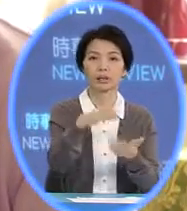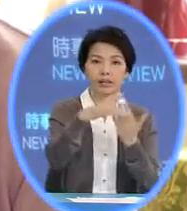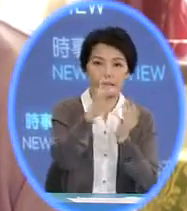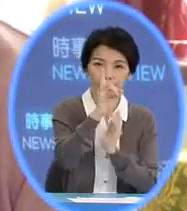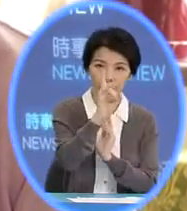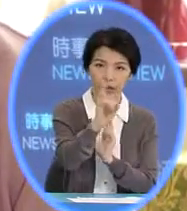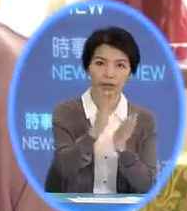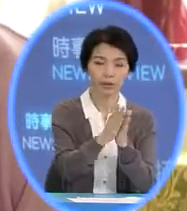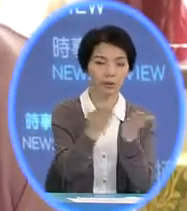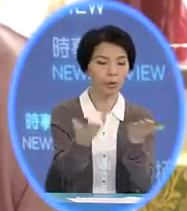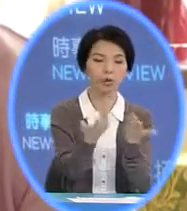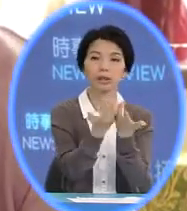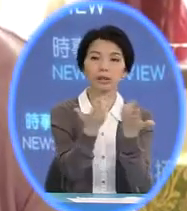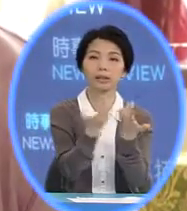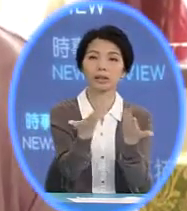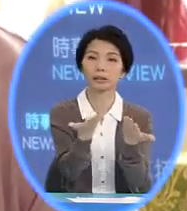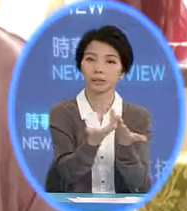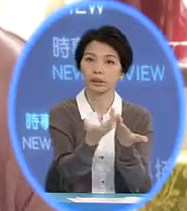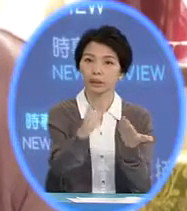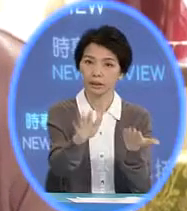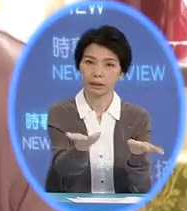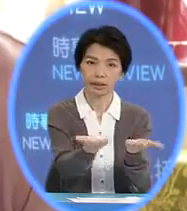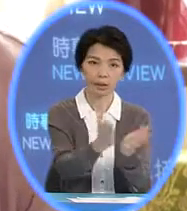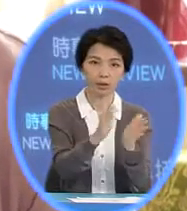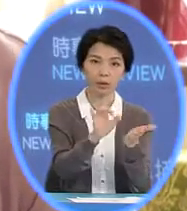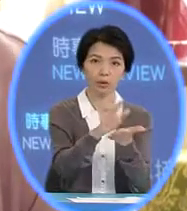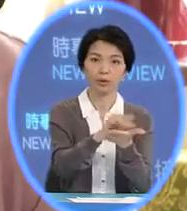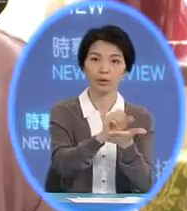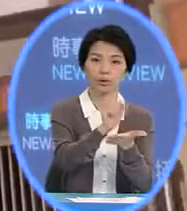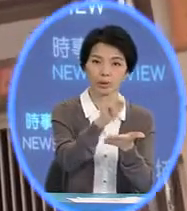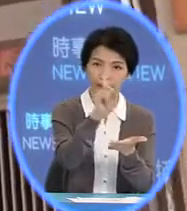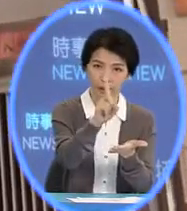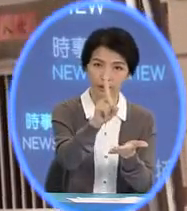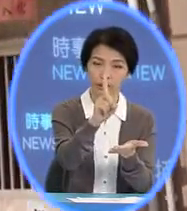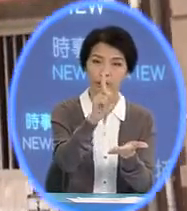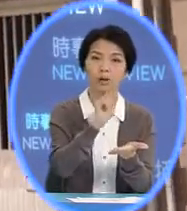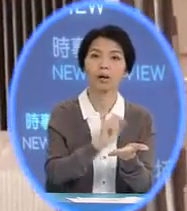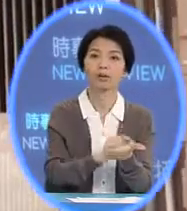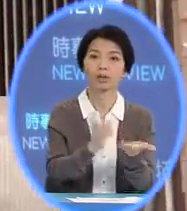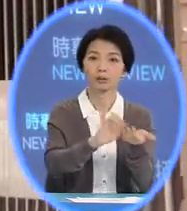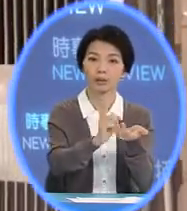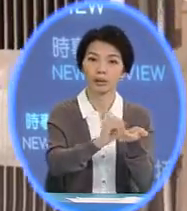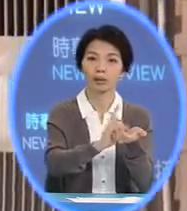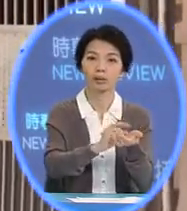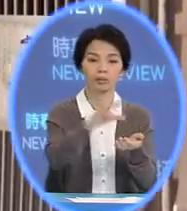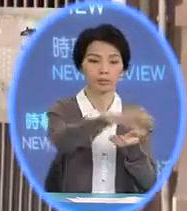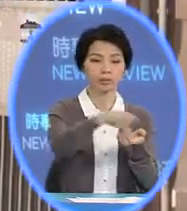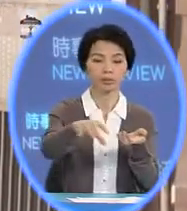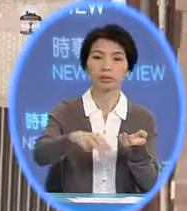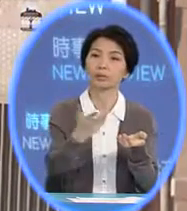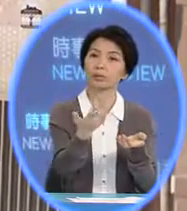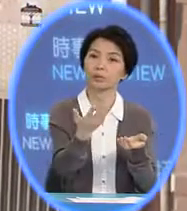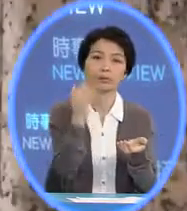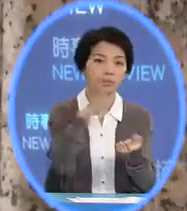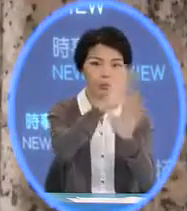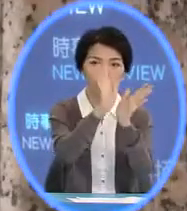一個儀器的數據。 但在他的封信中只提到一個監測點，其他幾個監測點究竟是什麼情